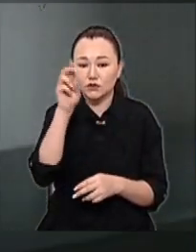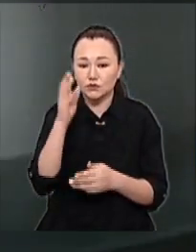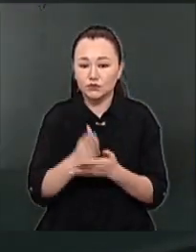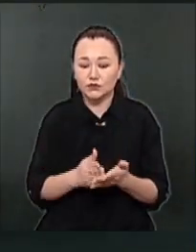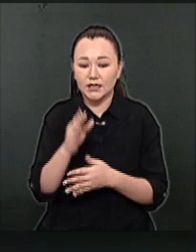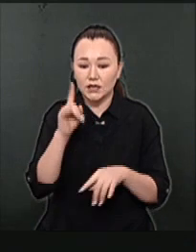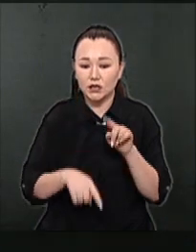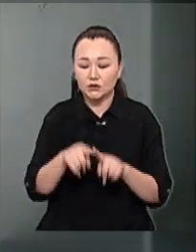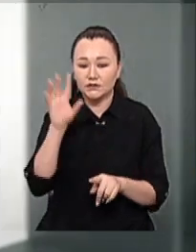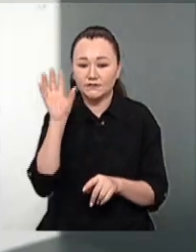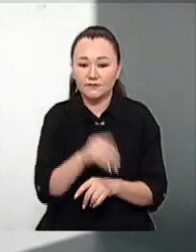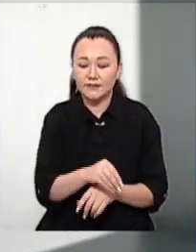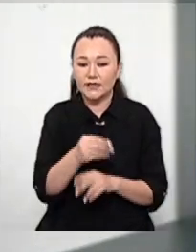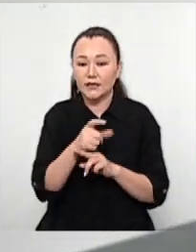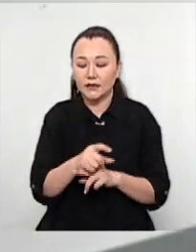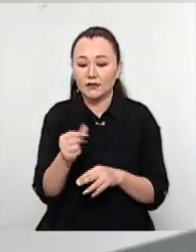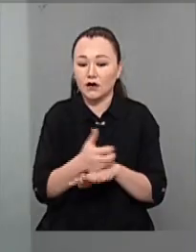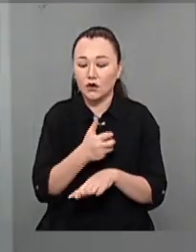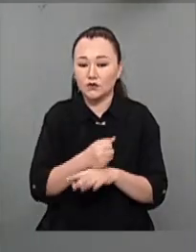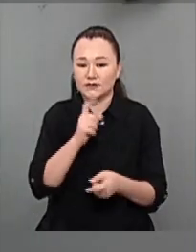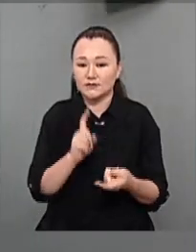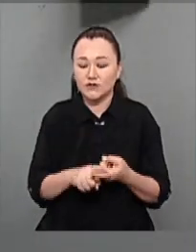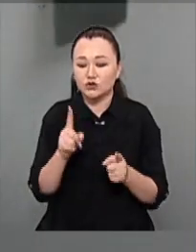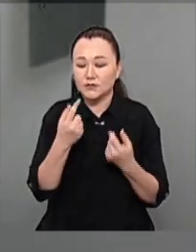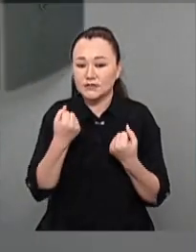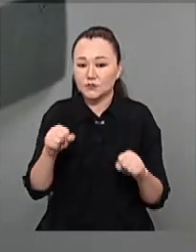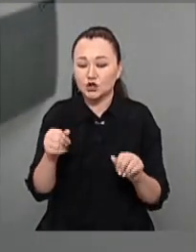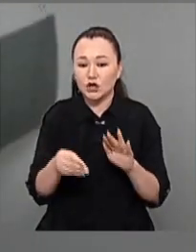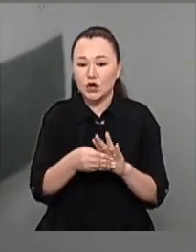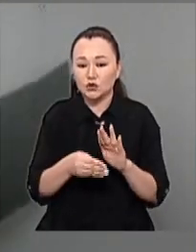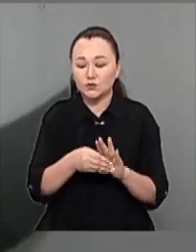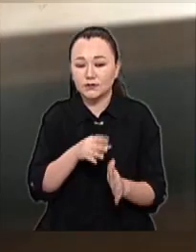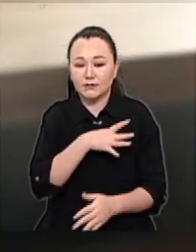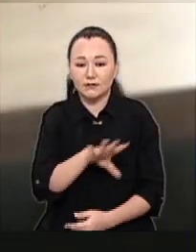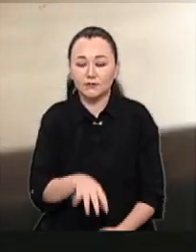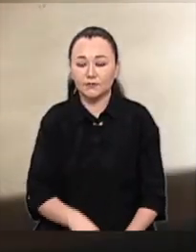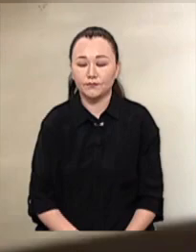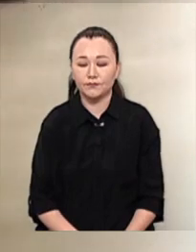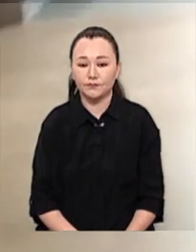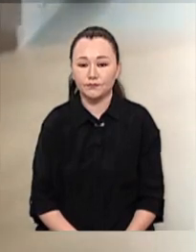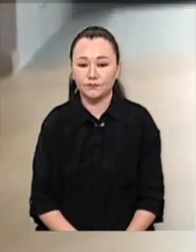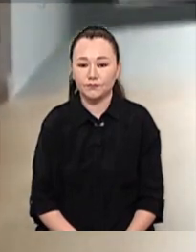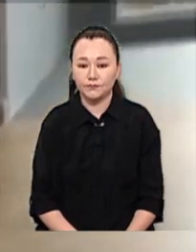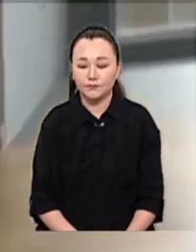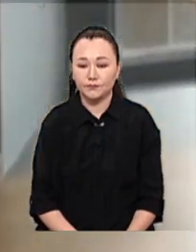и их родственников на баланс доходов и расходов Чтобы избежать коррупционных схем или моно раймбеков Сергей Шуйский информбюро